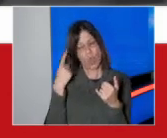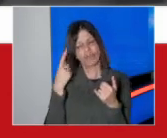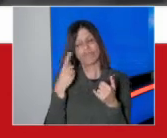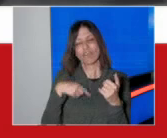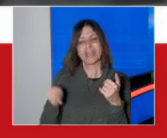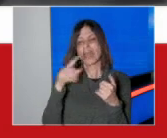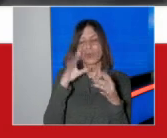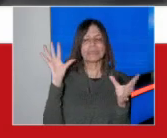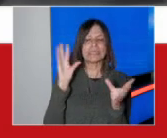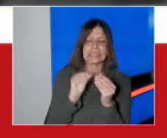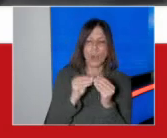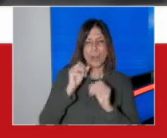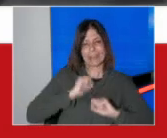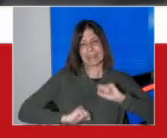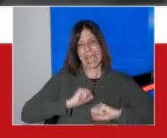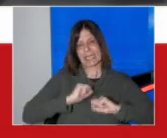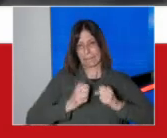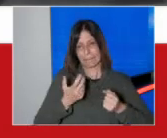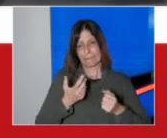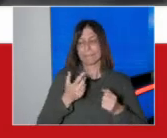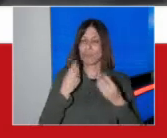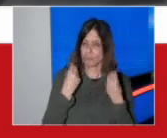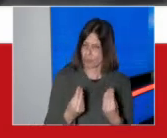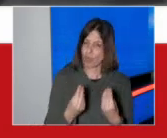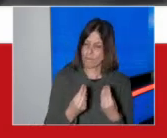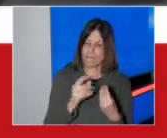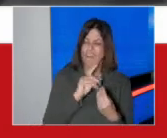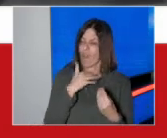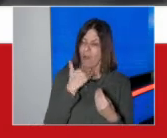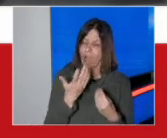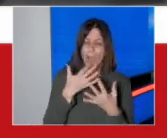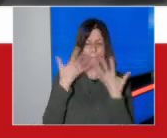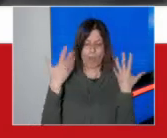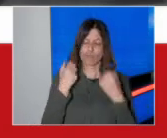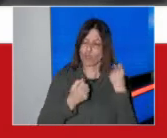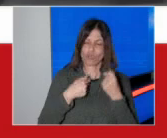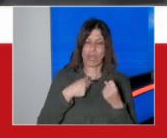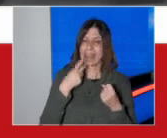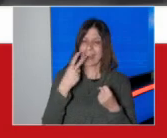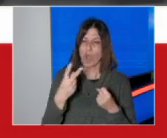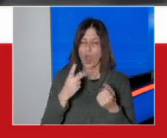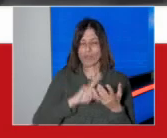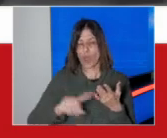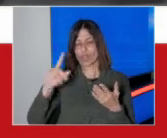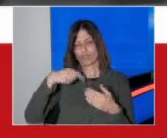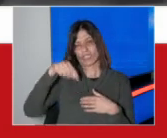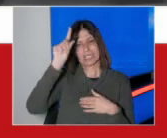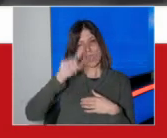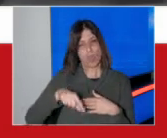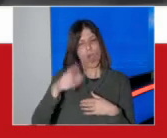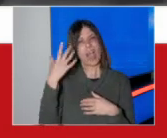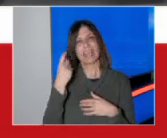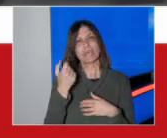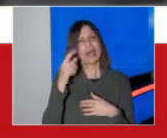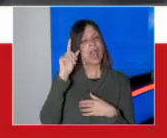שאנחנו בסך הכל מתנהגים או מתנהלים לא רע, ברור שקשה לי מאוד לראות שבחודש ינואר היו לנו